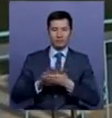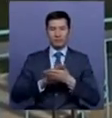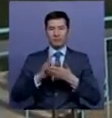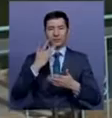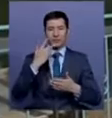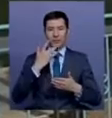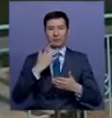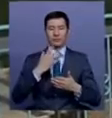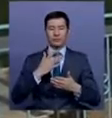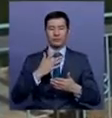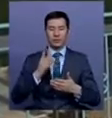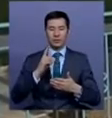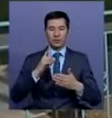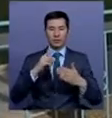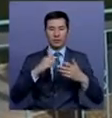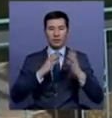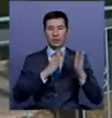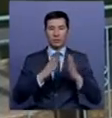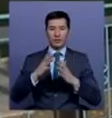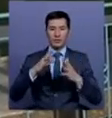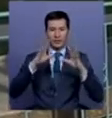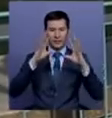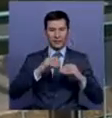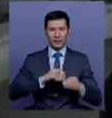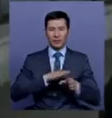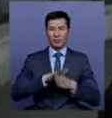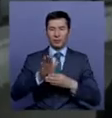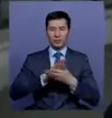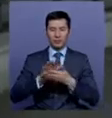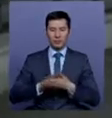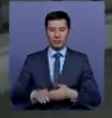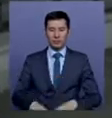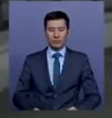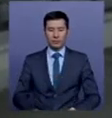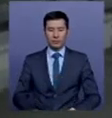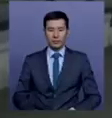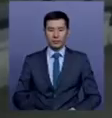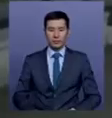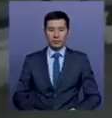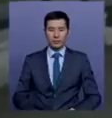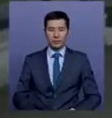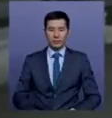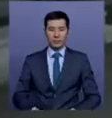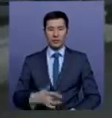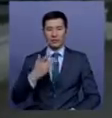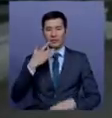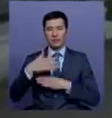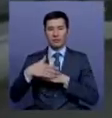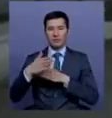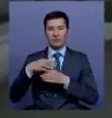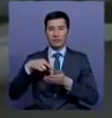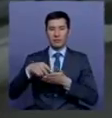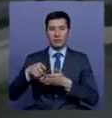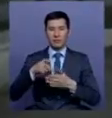этаждарды, астында холды барлығын күнделікті сүртіп дезинфекциялап тұрады. Дезинфекция жақсы жүргізіп отыр. Кіреберісшілерде антисептик бар.